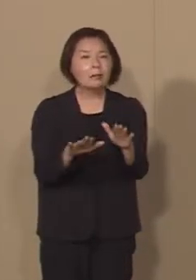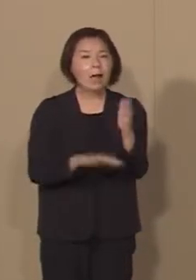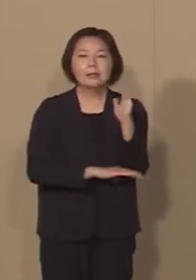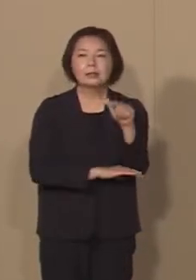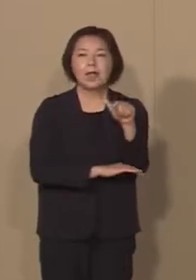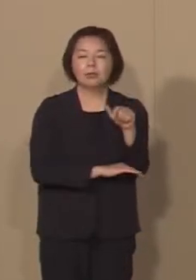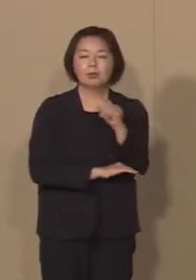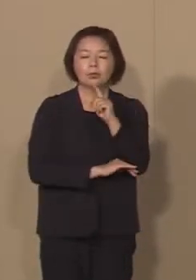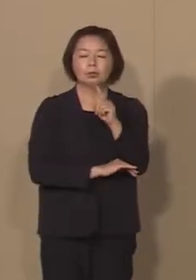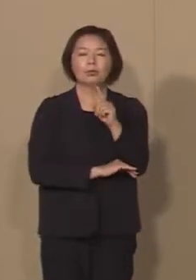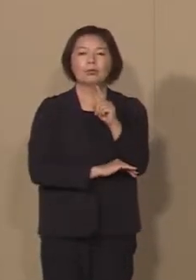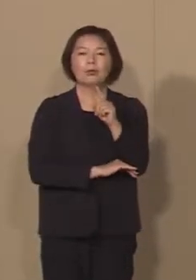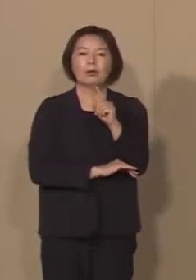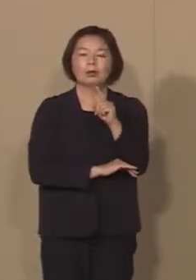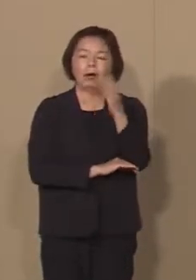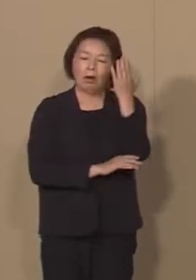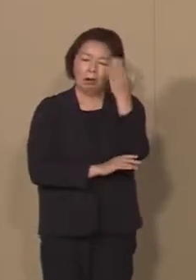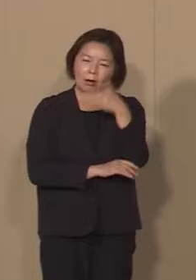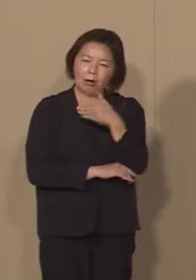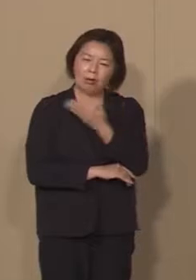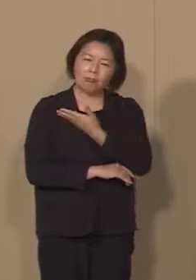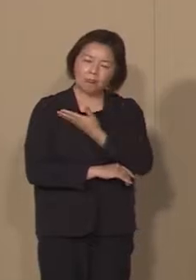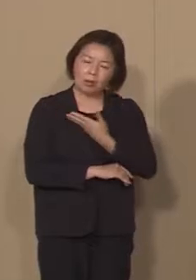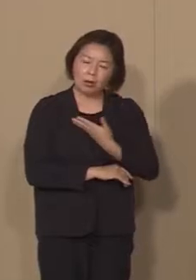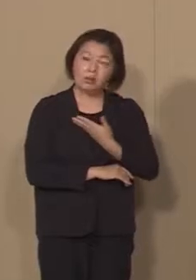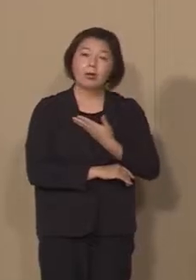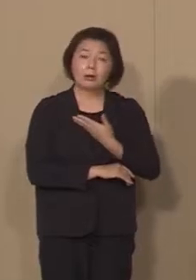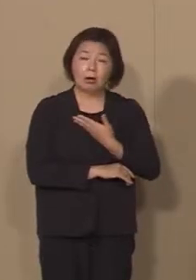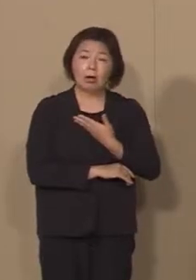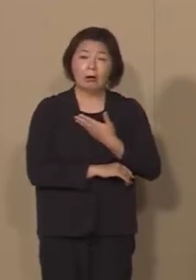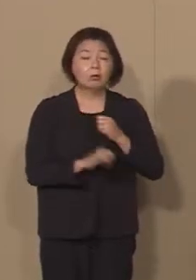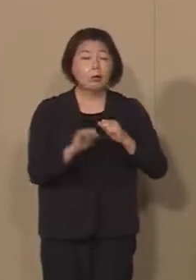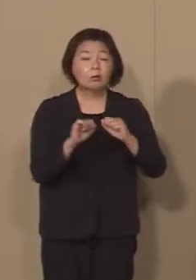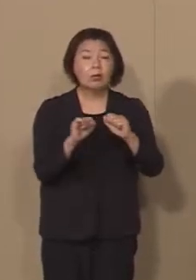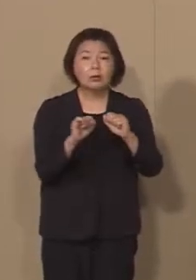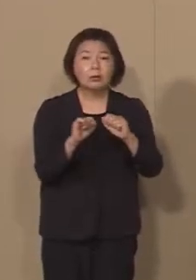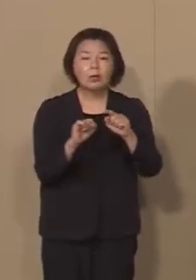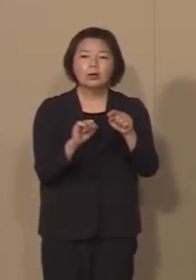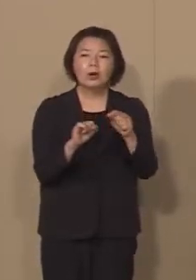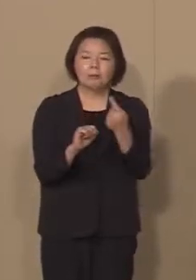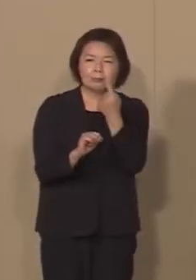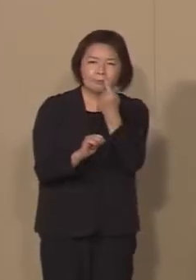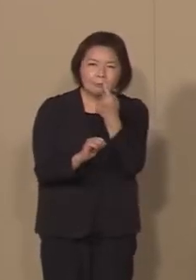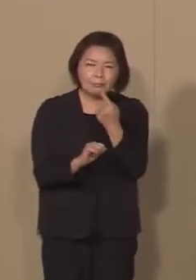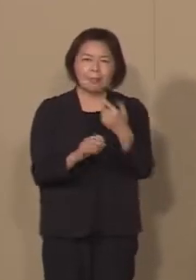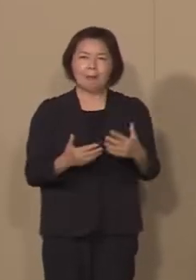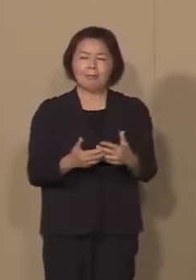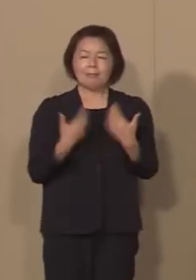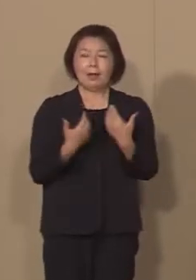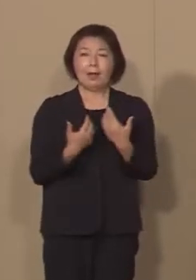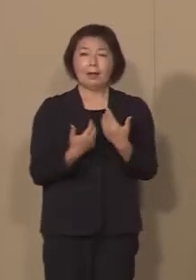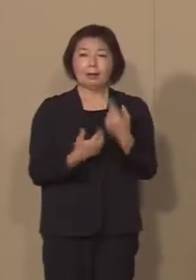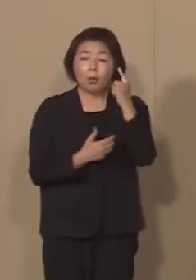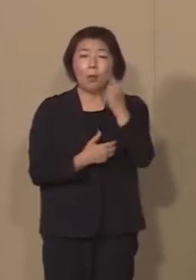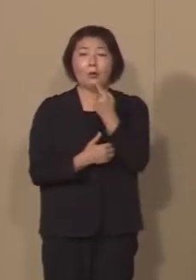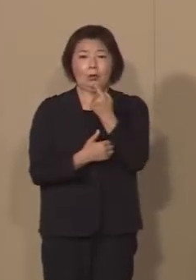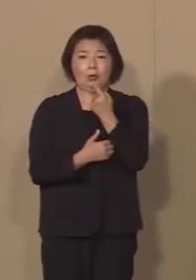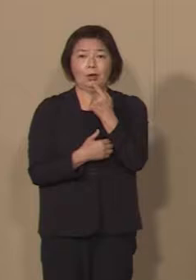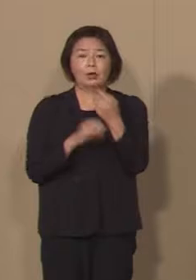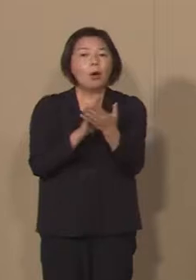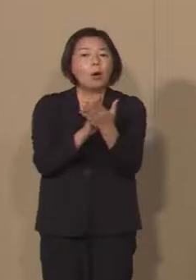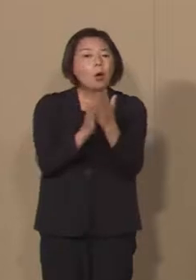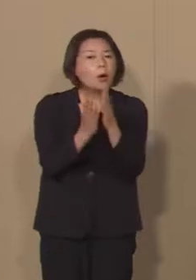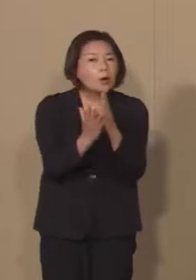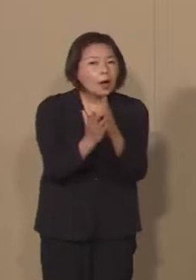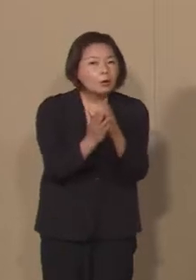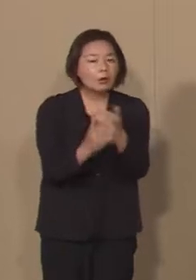の言うこともまあ仕方がないかみたいな感じで生還して動いてないってことに関して僕はすごい憤りを覚えていてそれを支えてくれる可能性